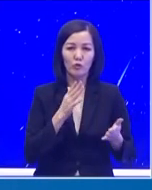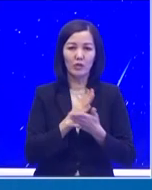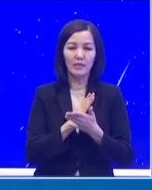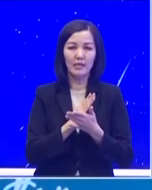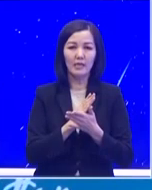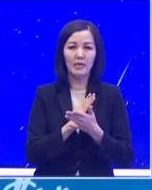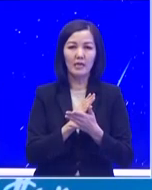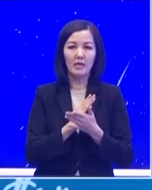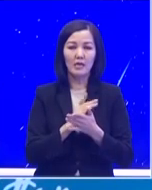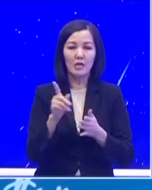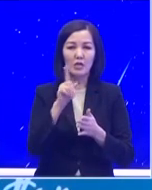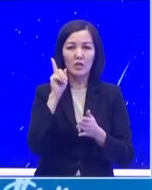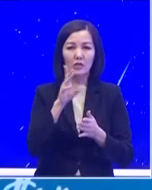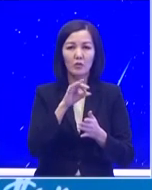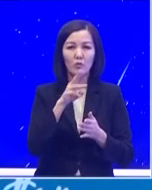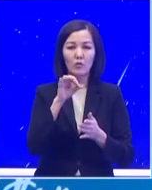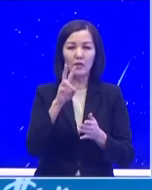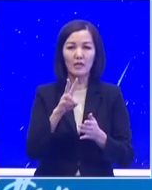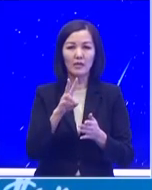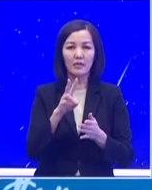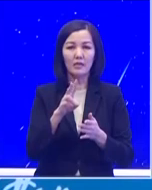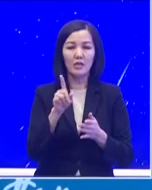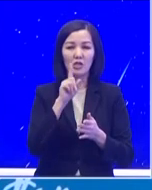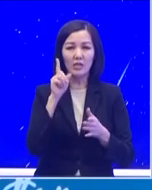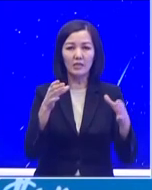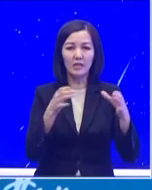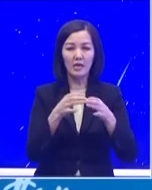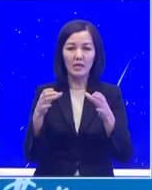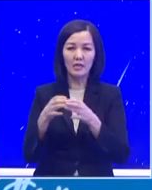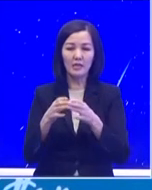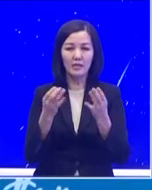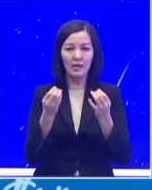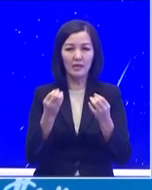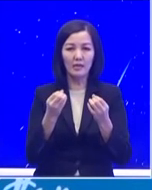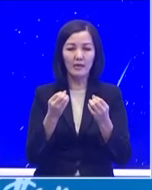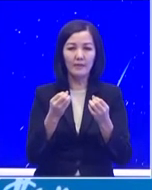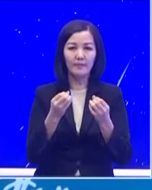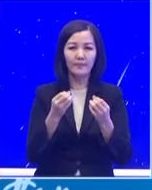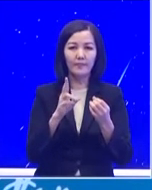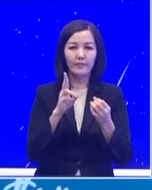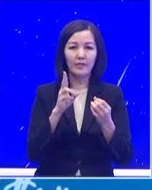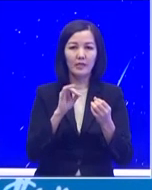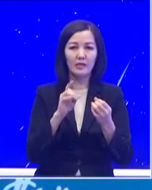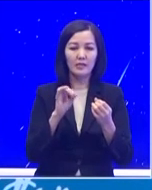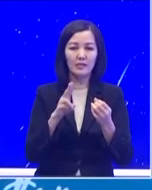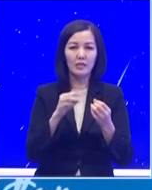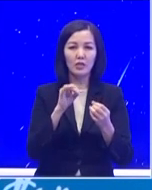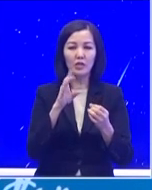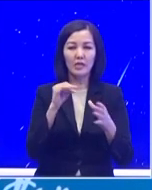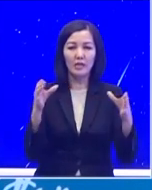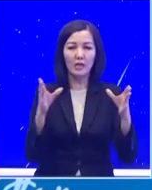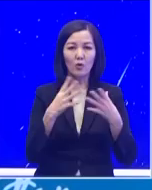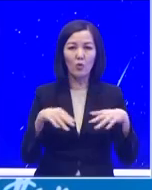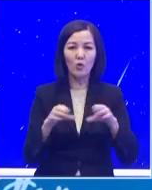ол Жас Отан жастары. Сонымен қатар Қызыл Жартай қоғамдастығы